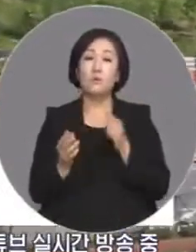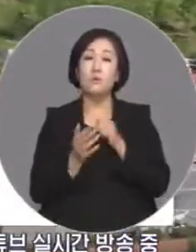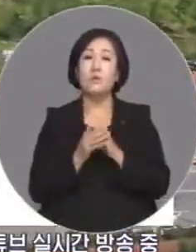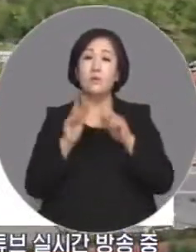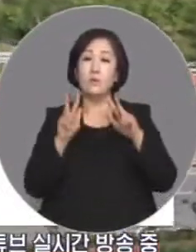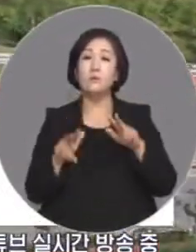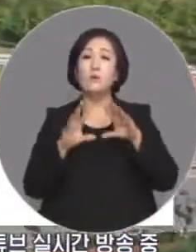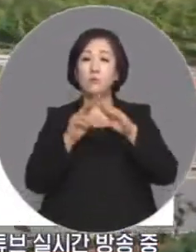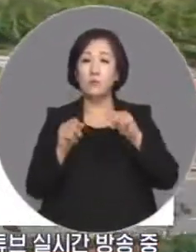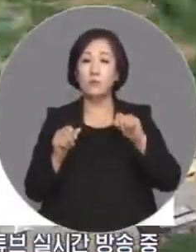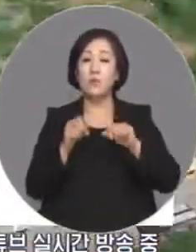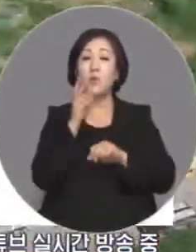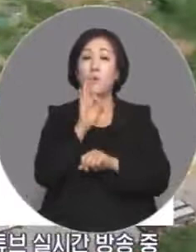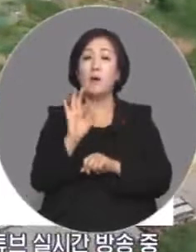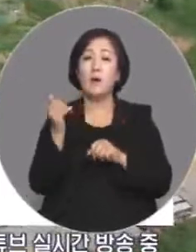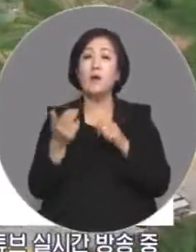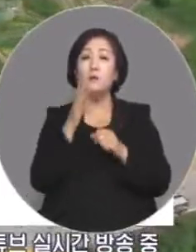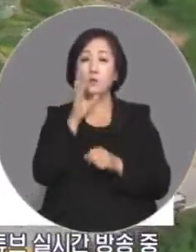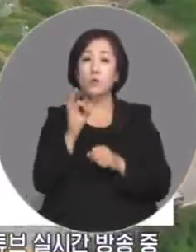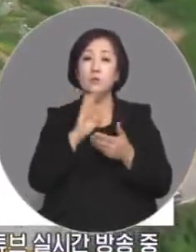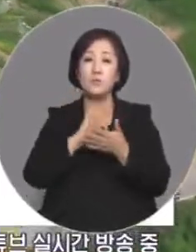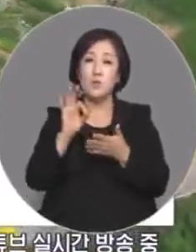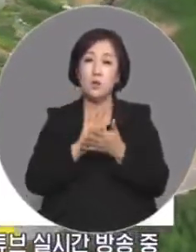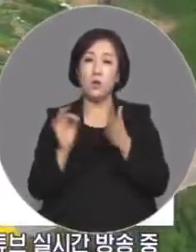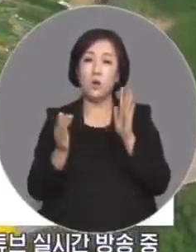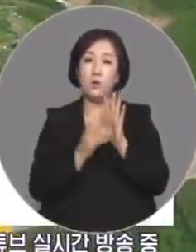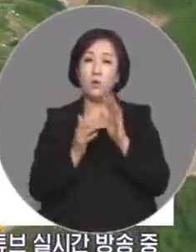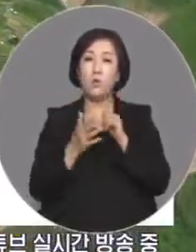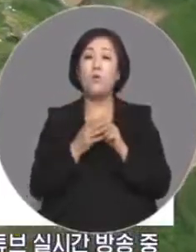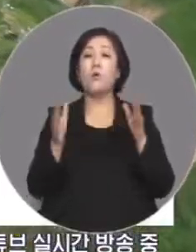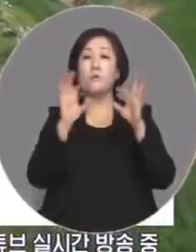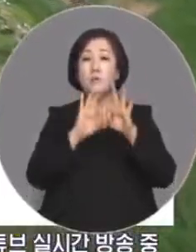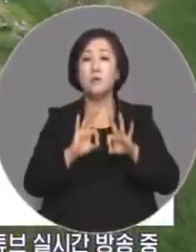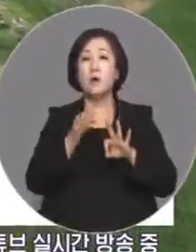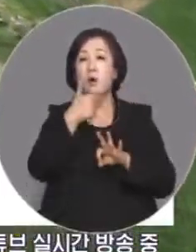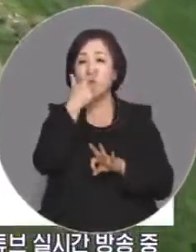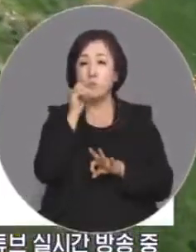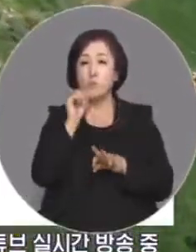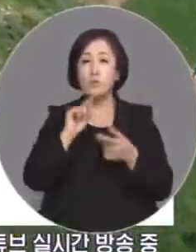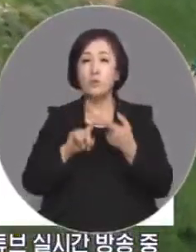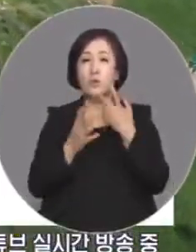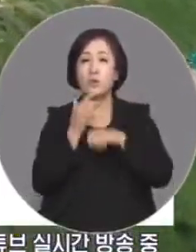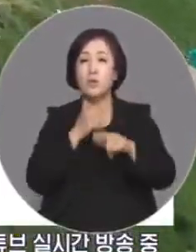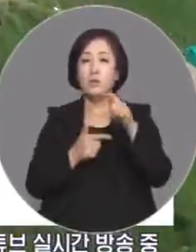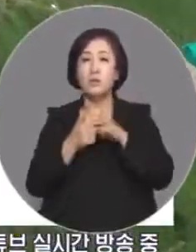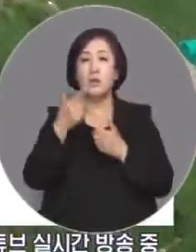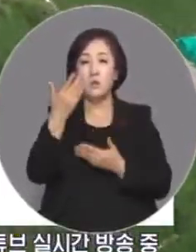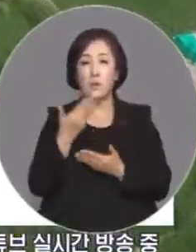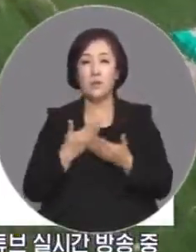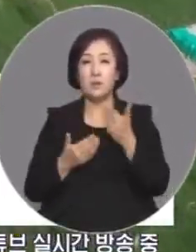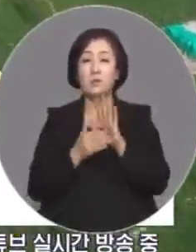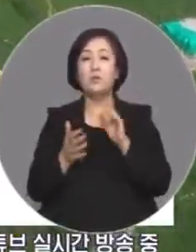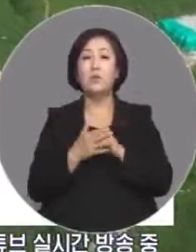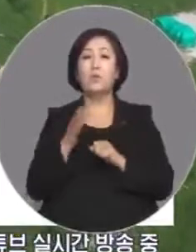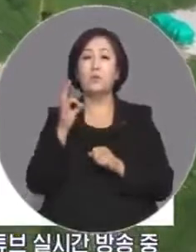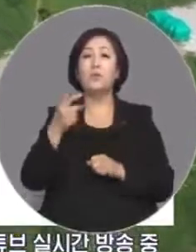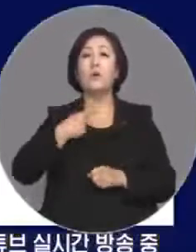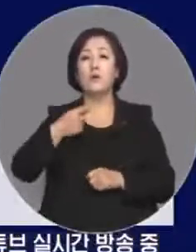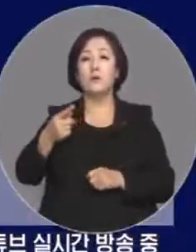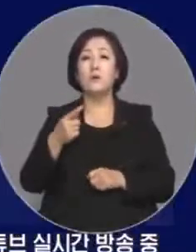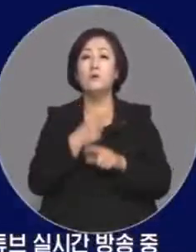현 부지 매각대금 그리고 기금 및 부족분에 대한 금융권 차입도 조금 고려를 하고 있는